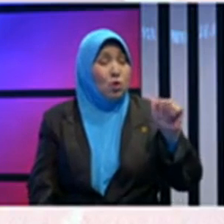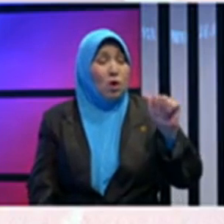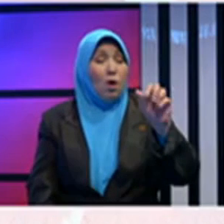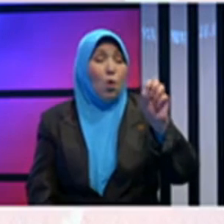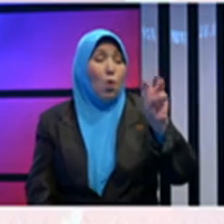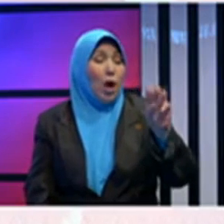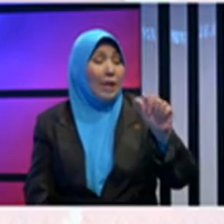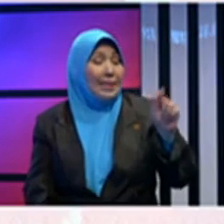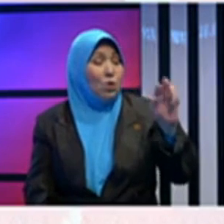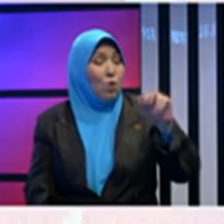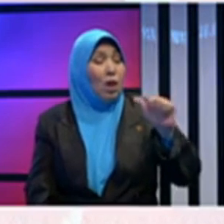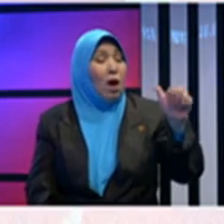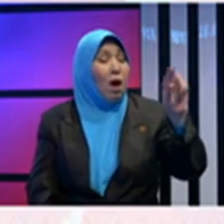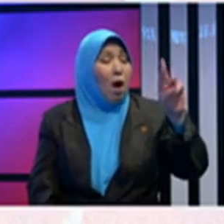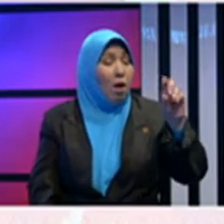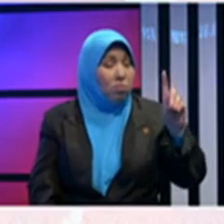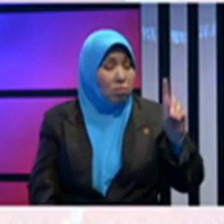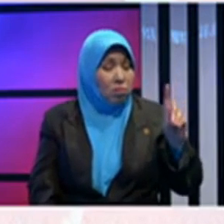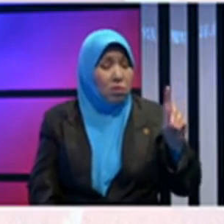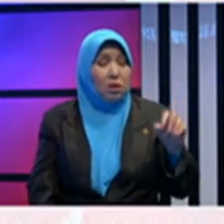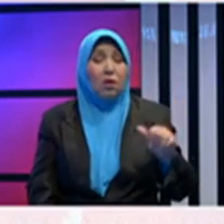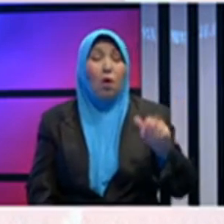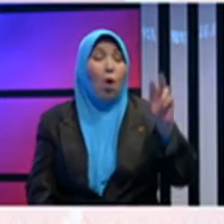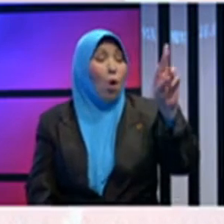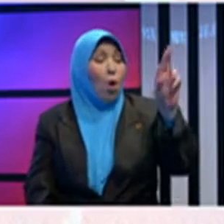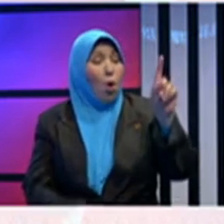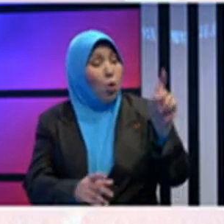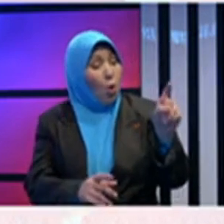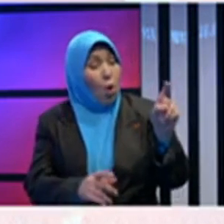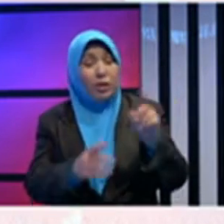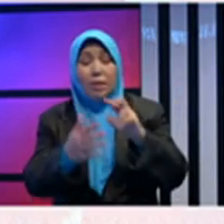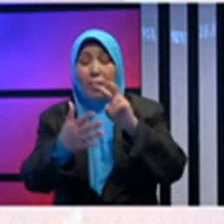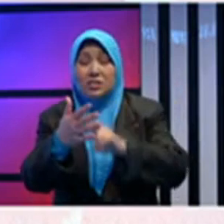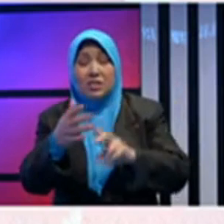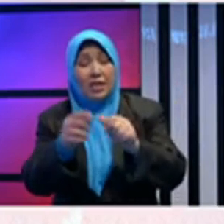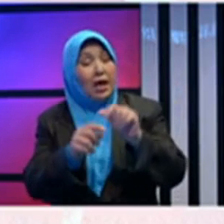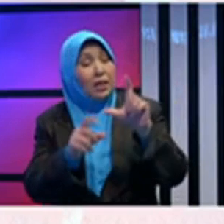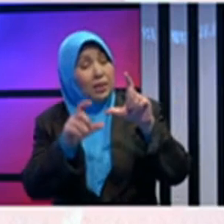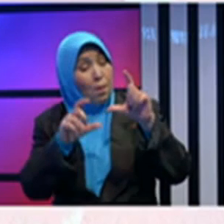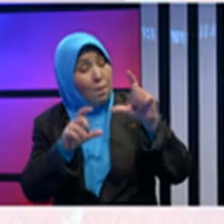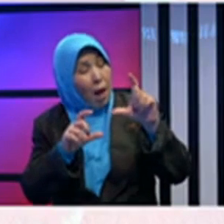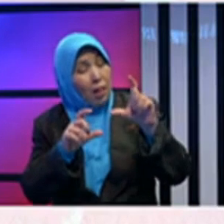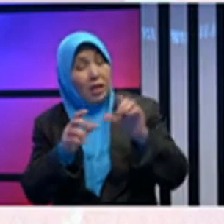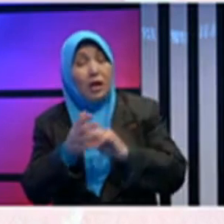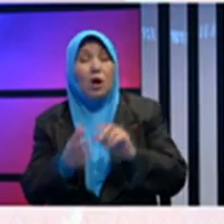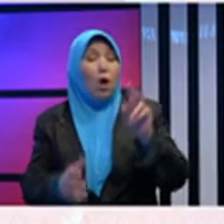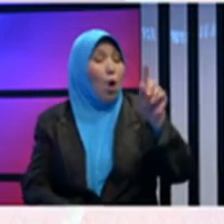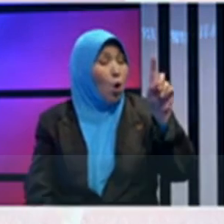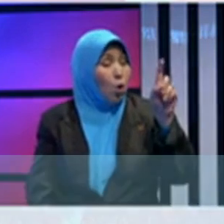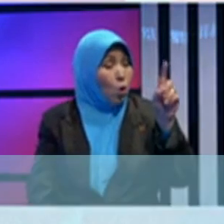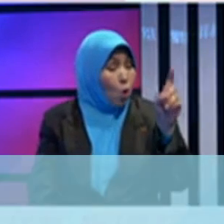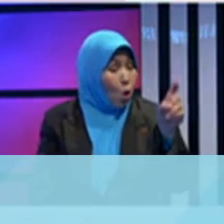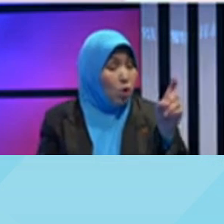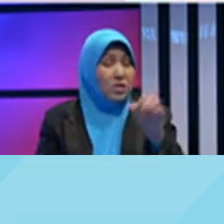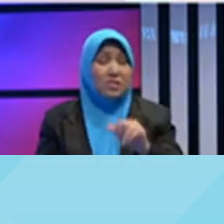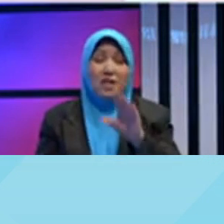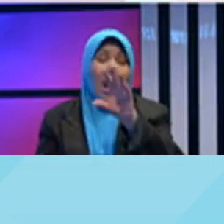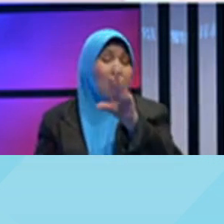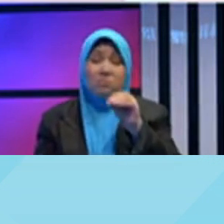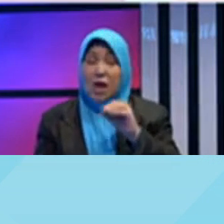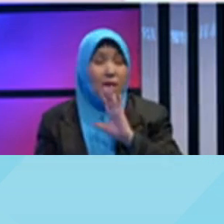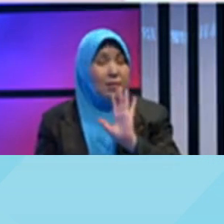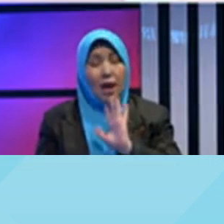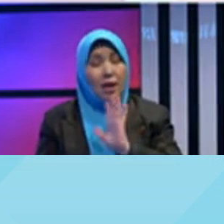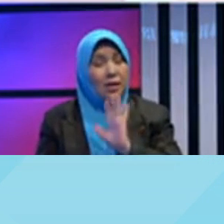Ernawati walk out kroto dibaca dengan tebal yang tebal nyuruh saja Hamzah tuh tak